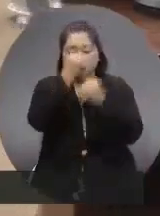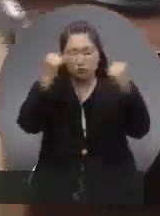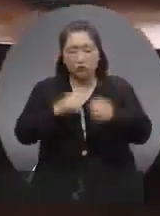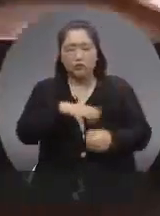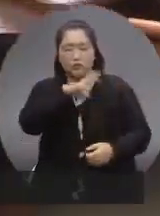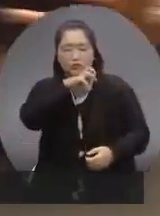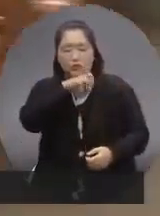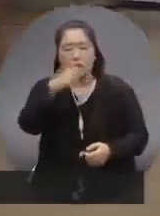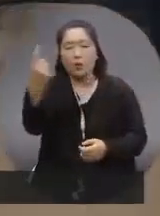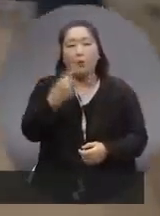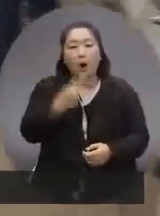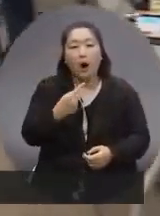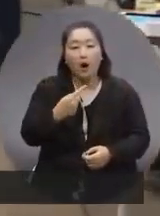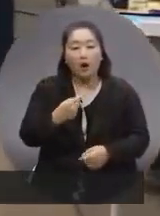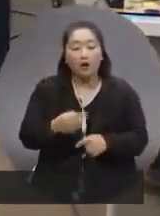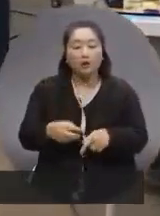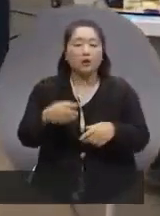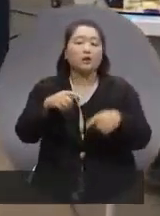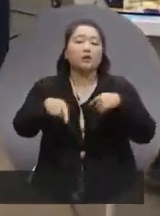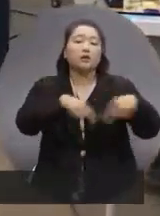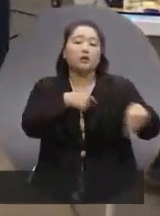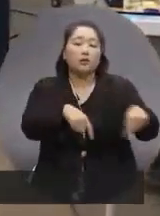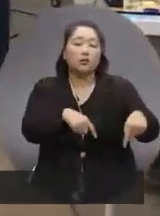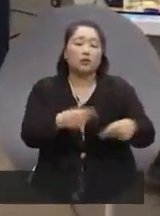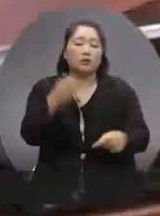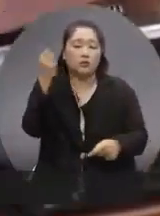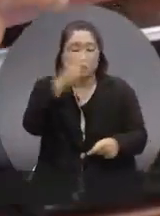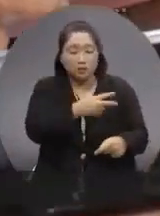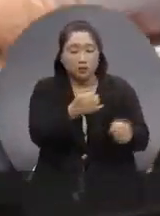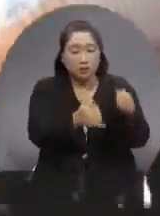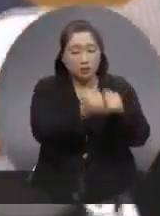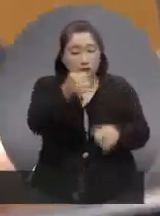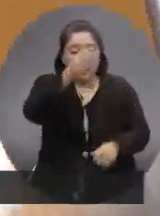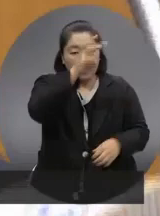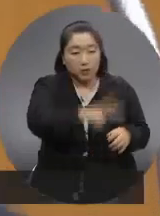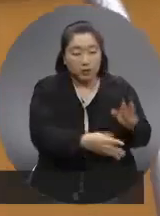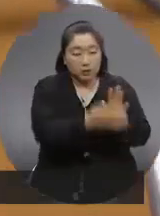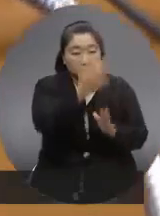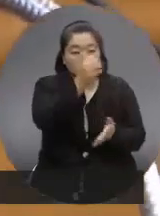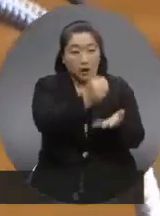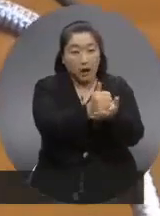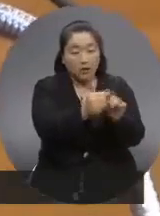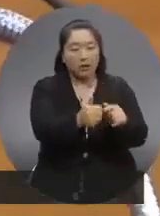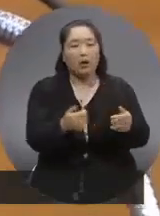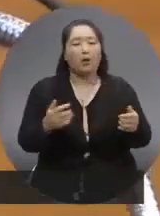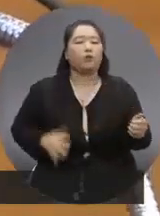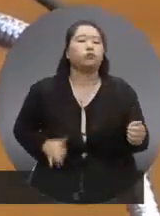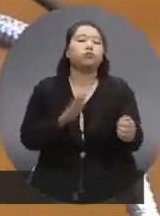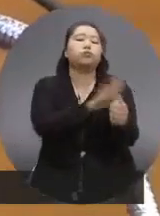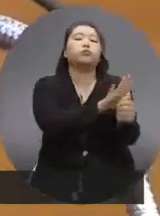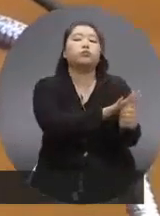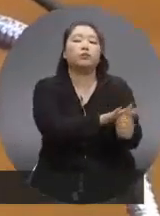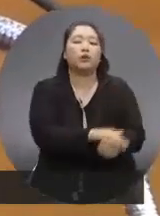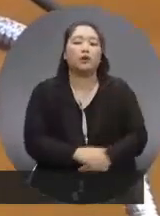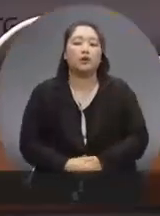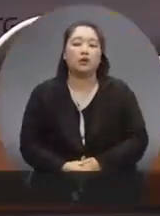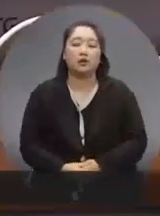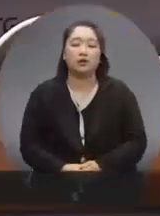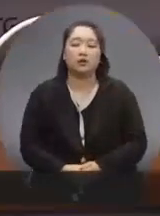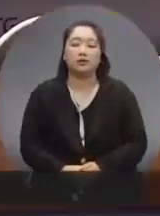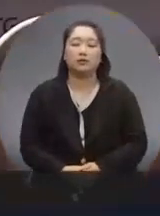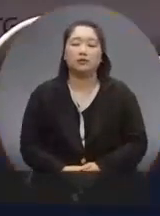예상하면서도 정치력을 발휘해 보라고 세종시장을 독려하며 공개적으로 힘을 실어줬습니다.